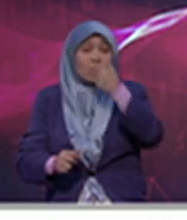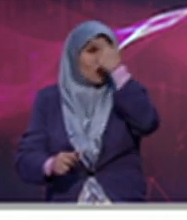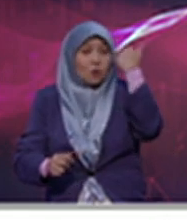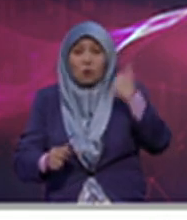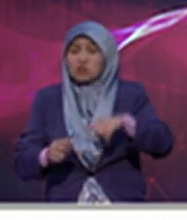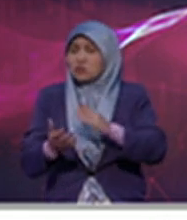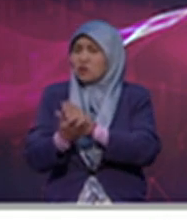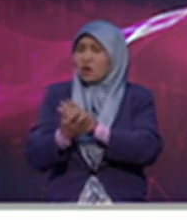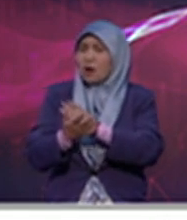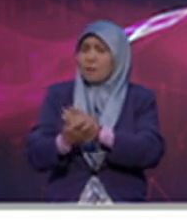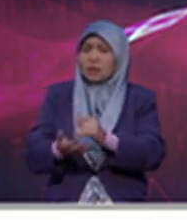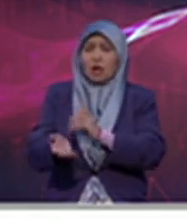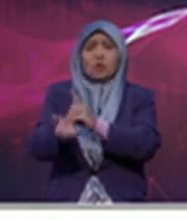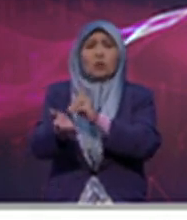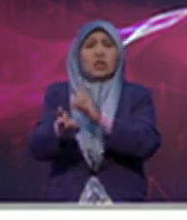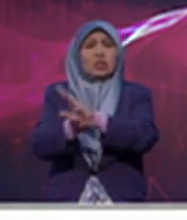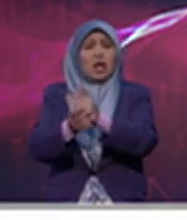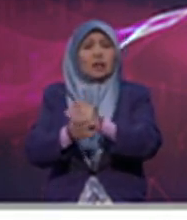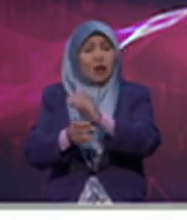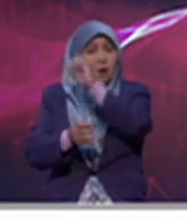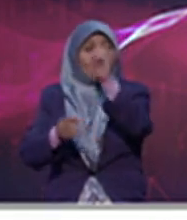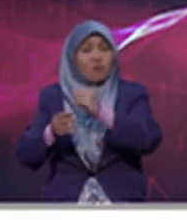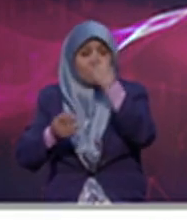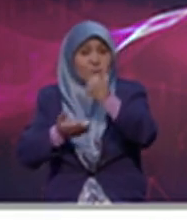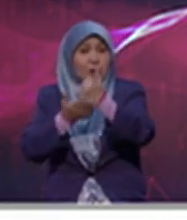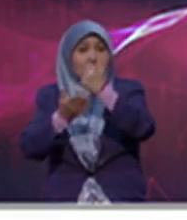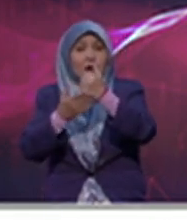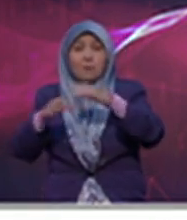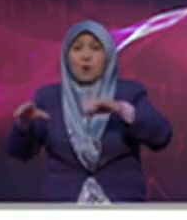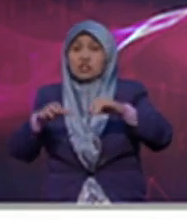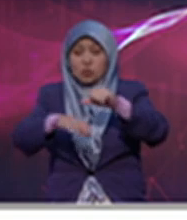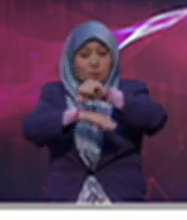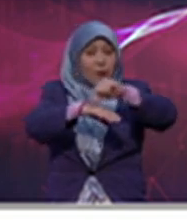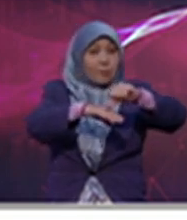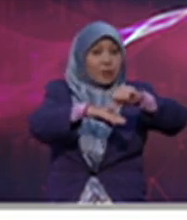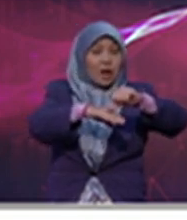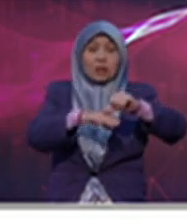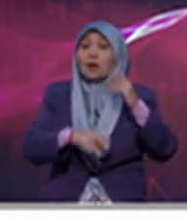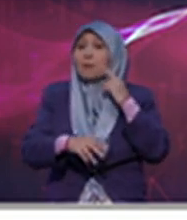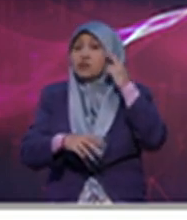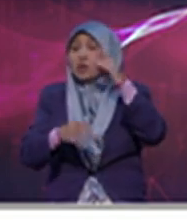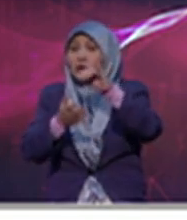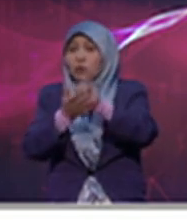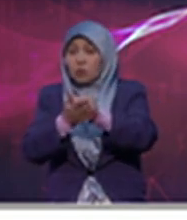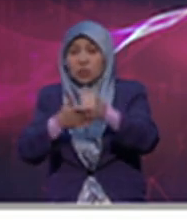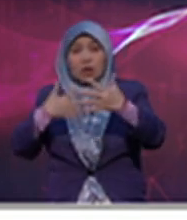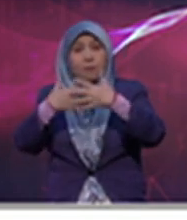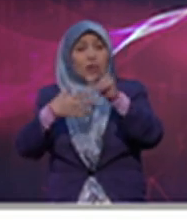sebagai pegawai perubatan dan menawarkan diri untuk membantu menjalankan satu pembedahan. Remaja